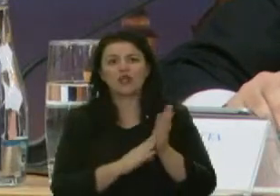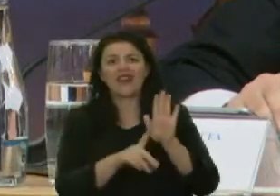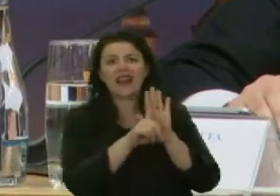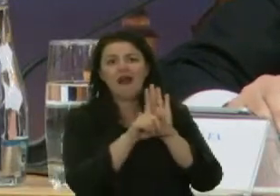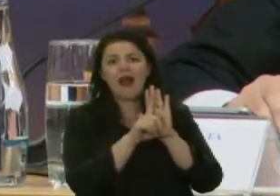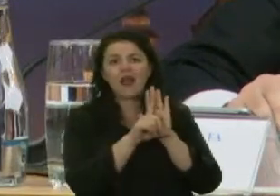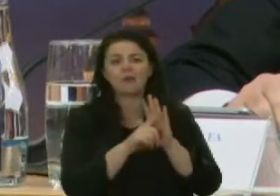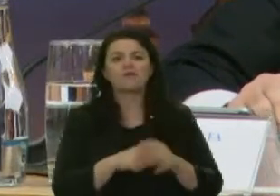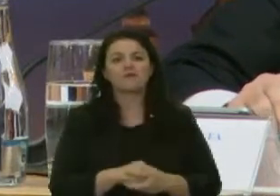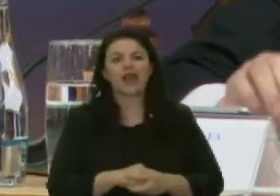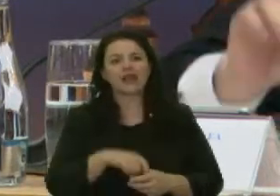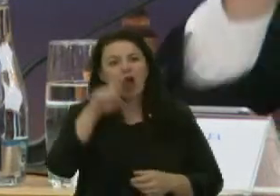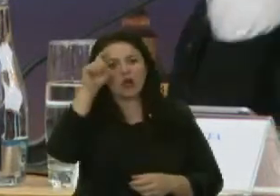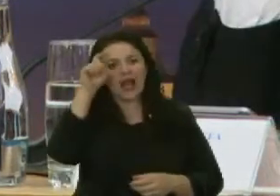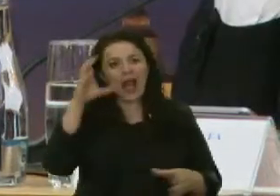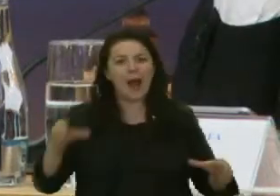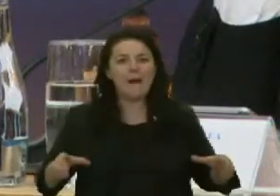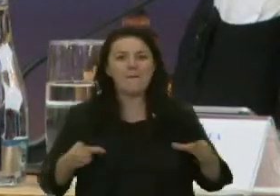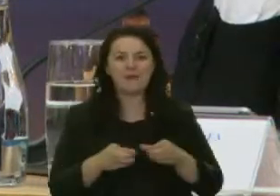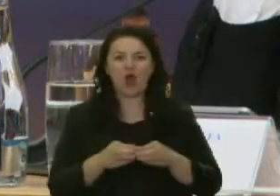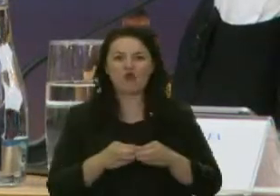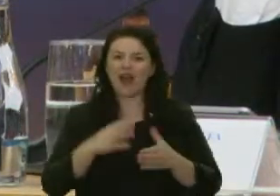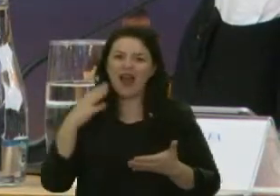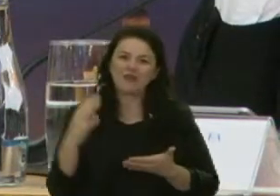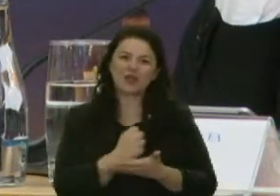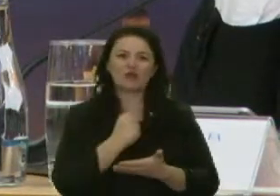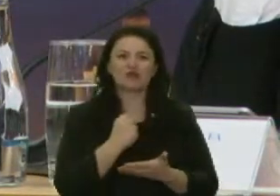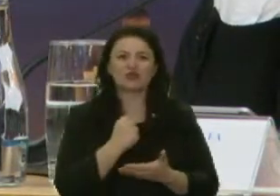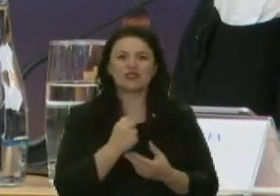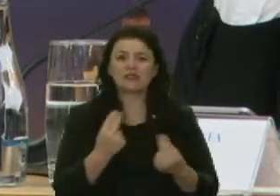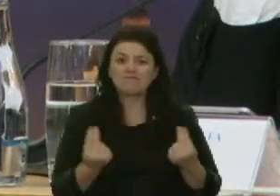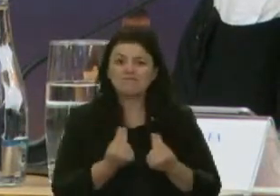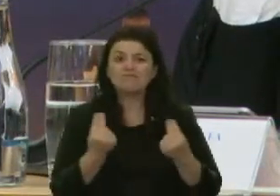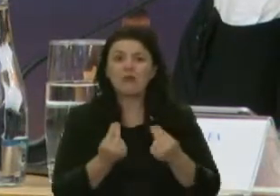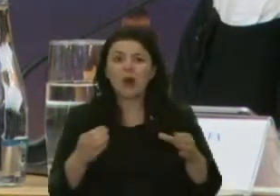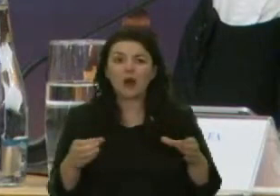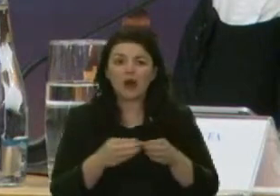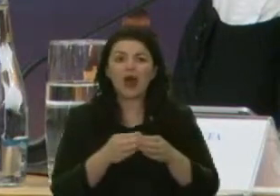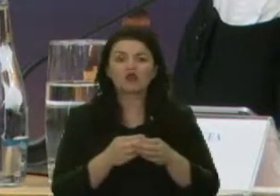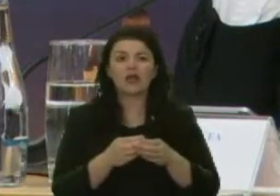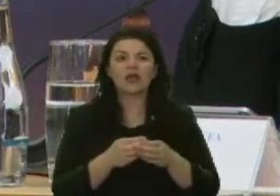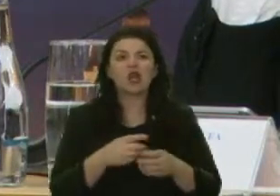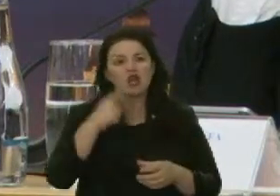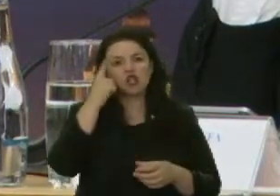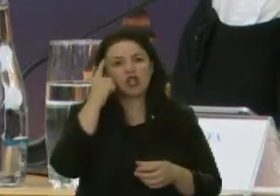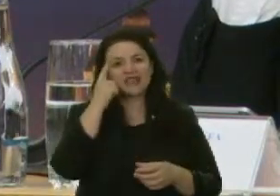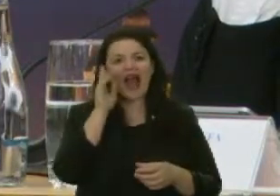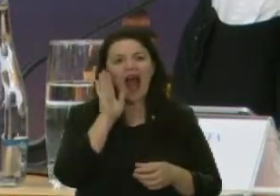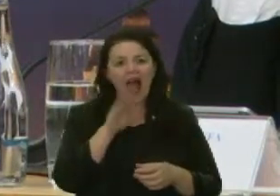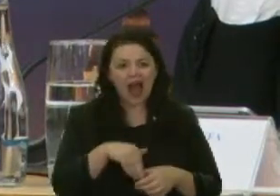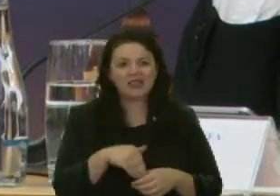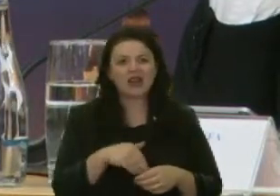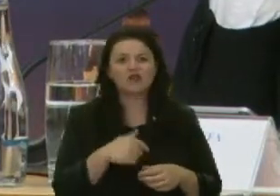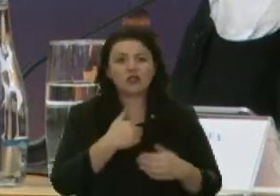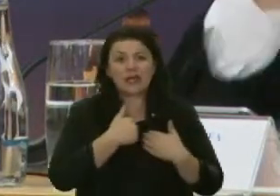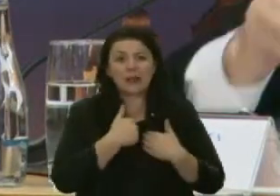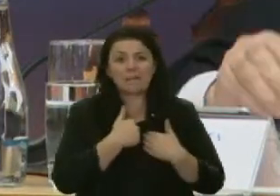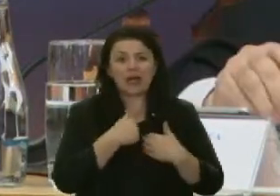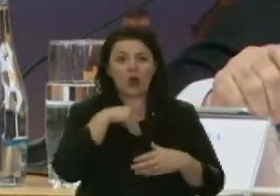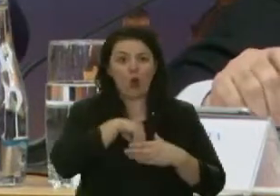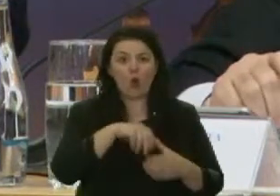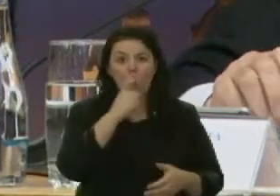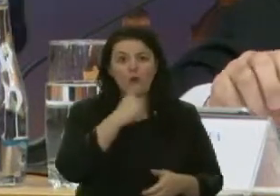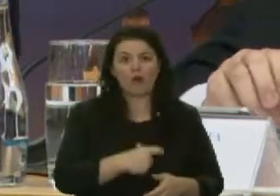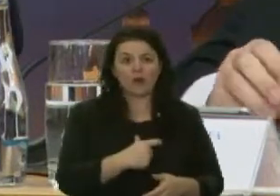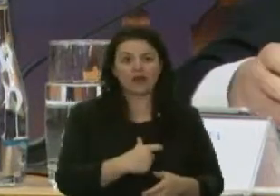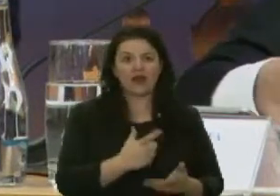că împreună am reușit să adunăm tot ceea ce este mai bun știți bine că întotdeauna Veți avea și ați avut în mine un om care dacă